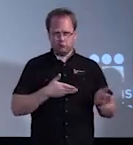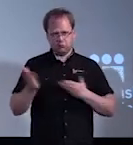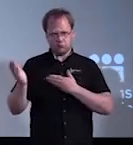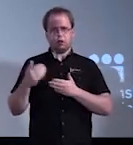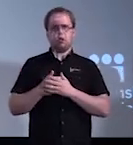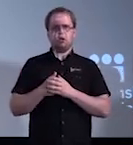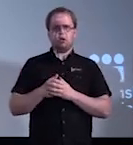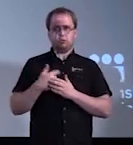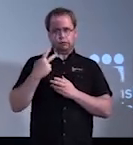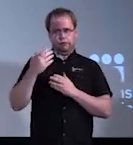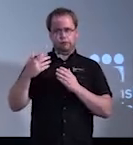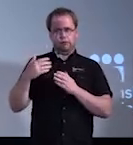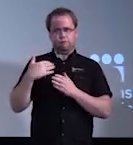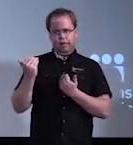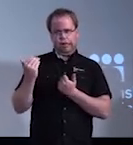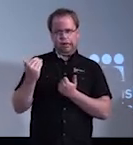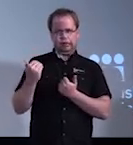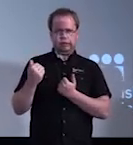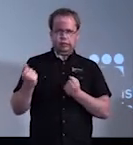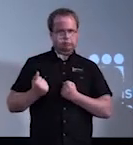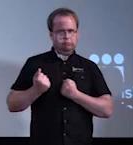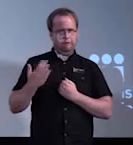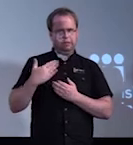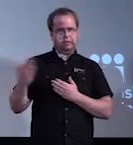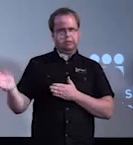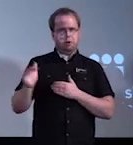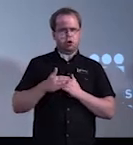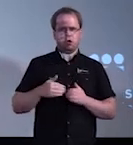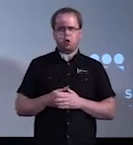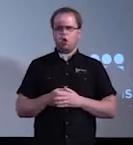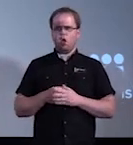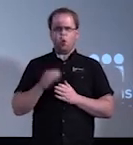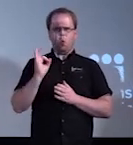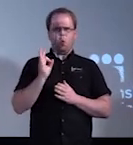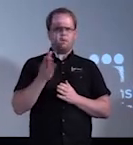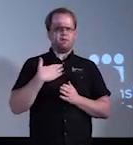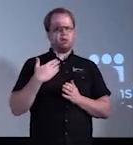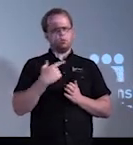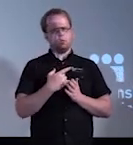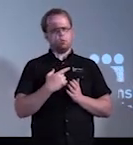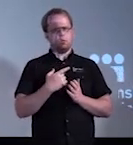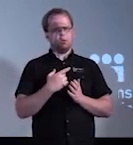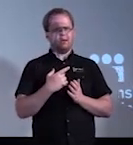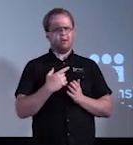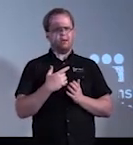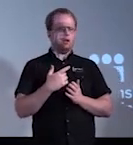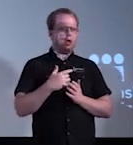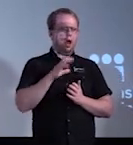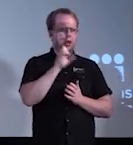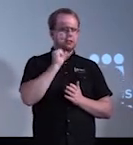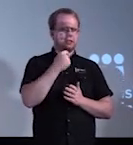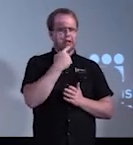tillbaka det och lägga fram ett riktigt bra förslag. Och hur vill du gå till historien? Vad ska de säga då, Alice Ba?